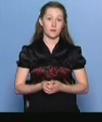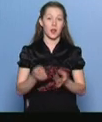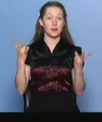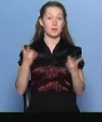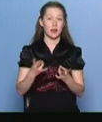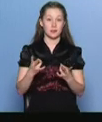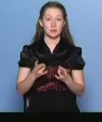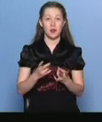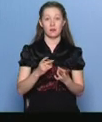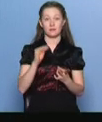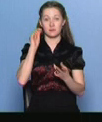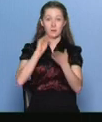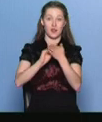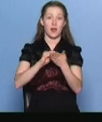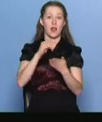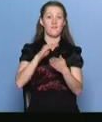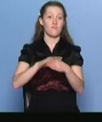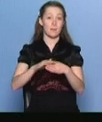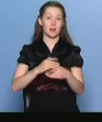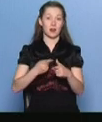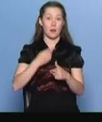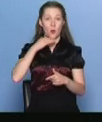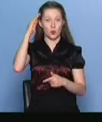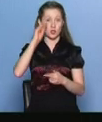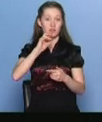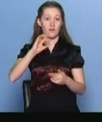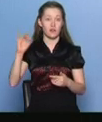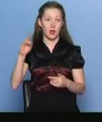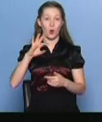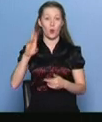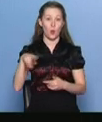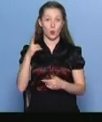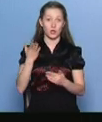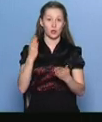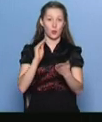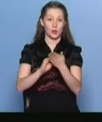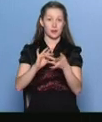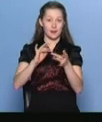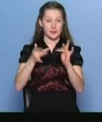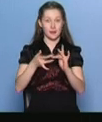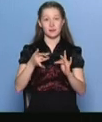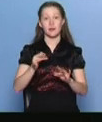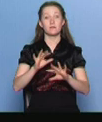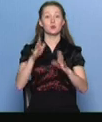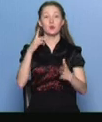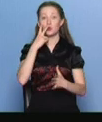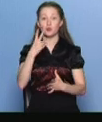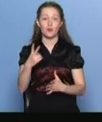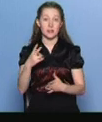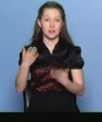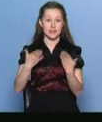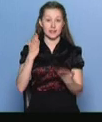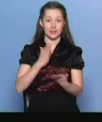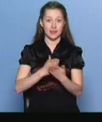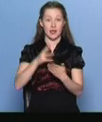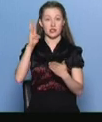необходимо набрать фамилию, имя, отчество, ввести буквенно-цифровой код, указанный на сайте. В случае обнаружения себя в